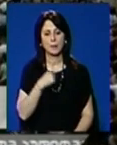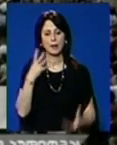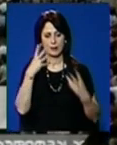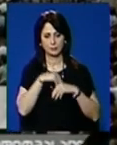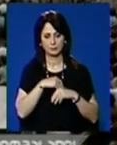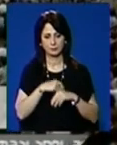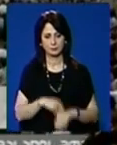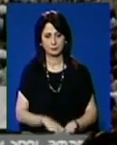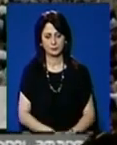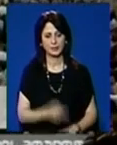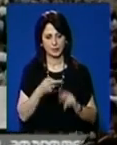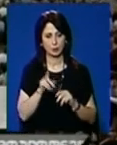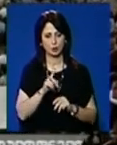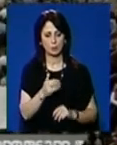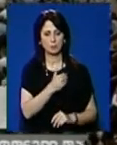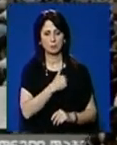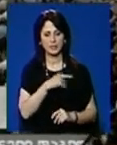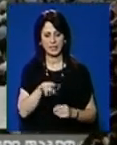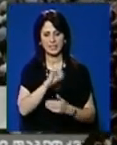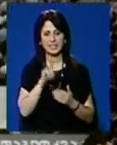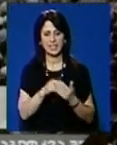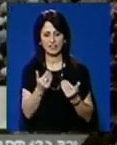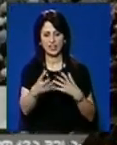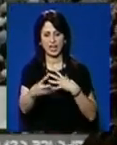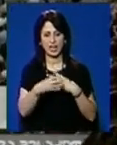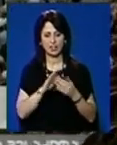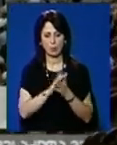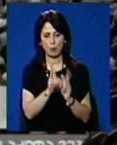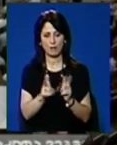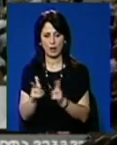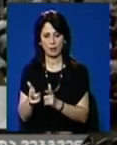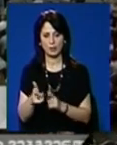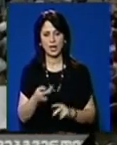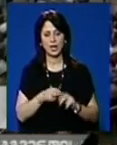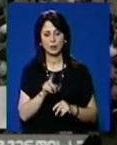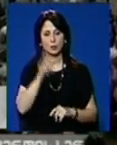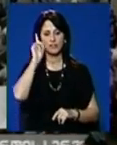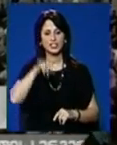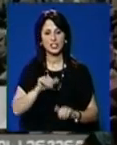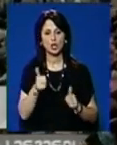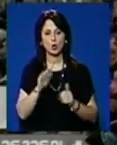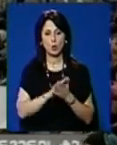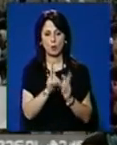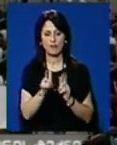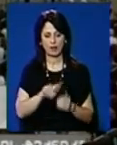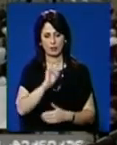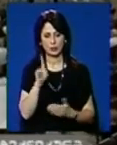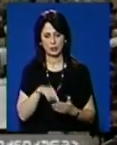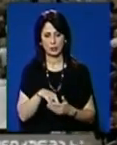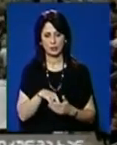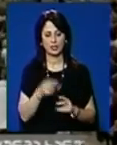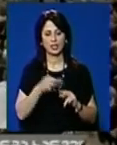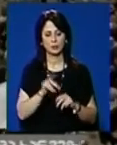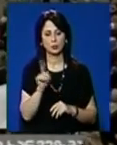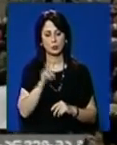მე შევძლებ. იმიტომ რომ მინდა ამ საკითხების თქვენთან ერთად მოგვარება. იმიტომ რომ ვიცი როგორ მოვაგვარო ეს საკითხები